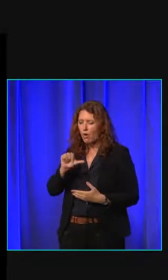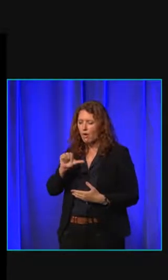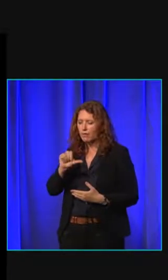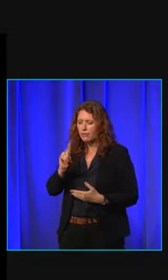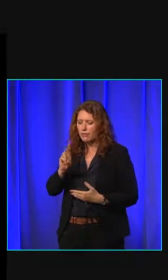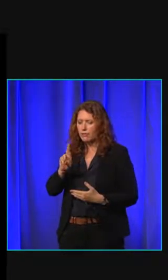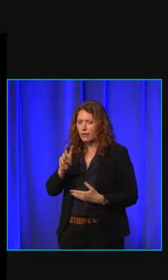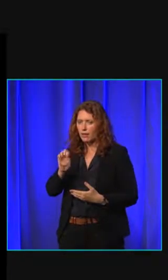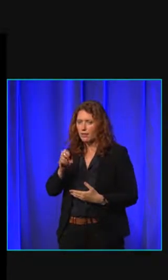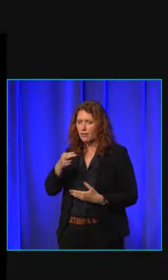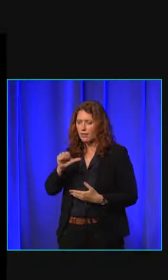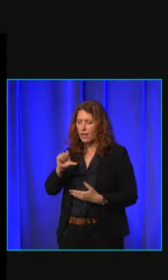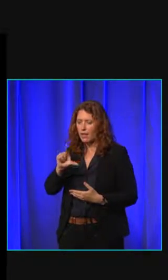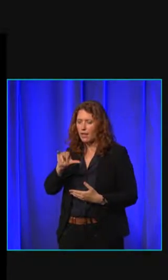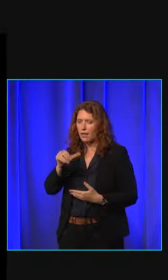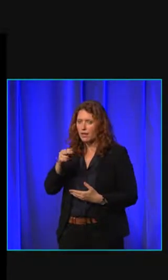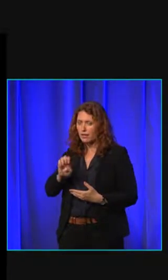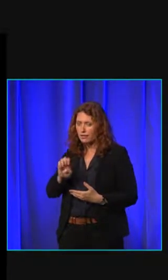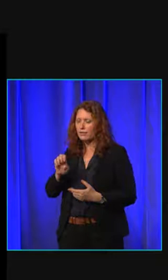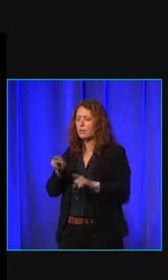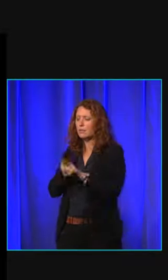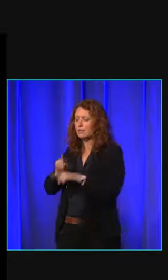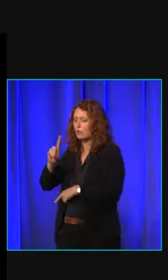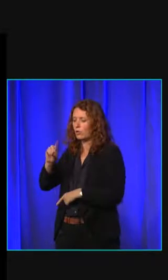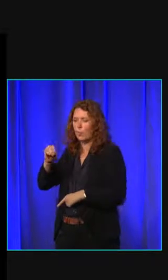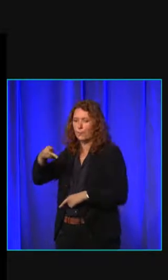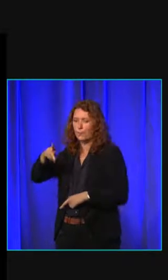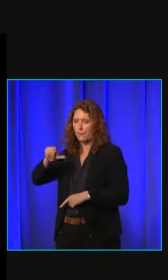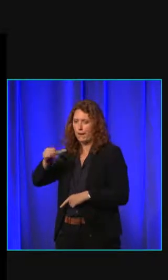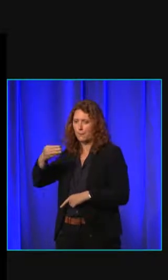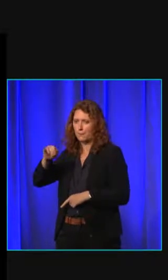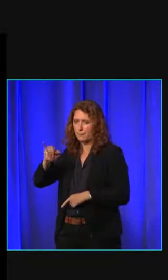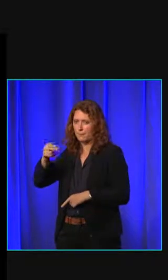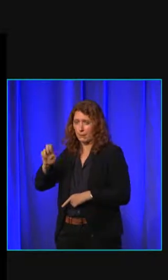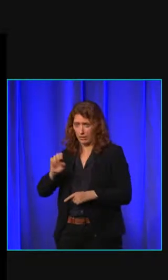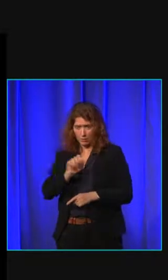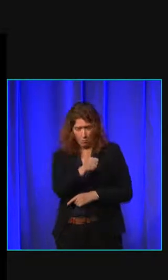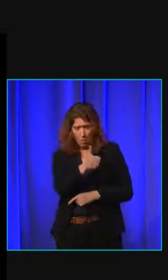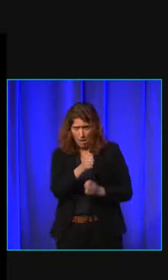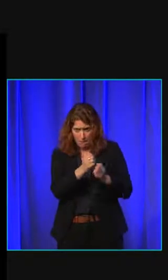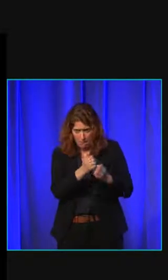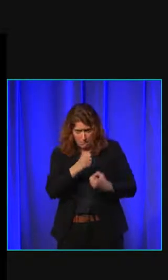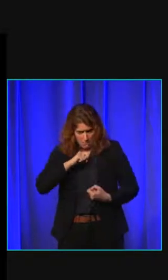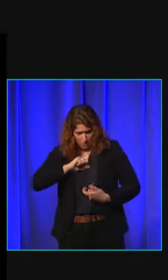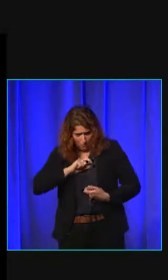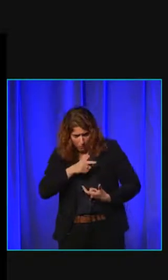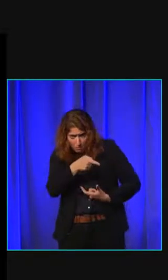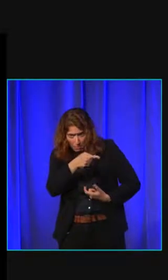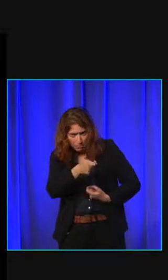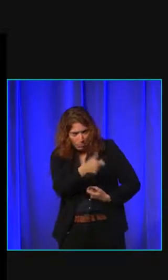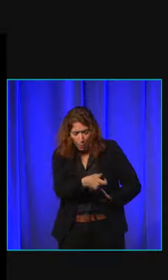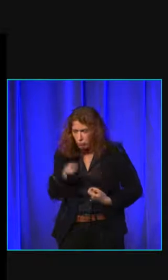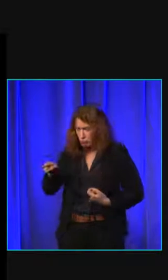libère des hormones de stress. Donc, on s'est aperçu que l'imagerie du processus de guérison, en